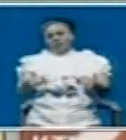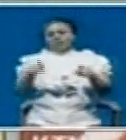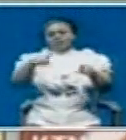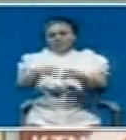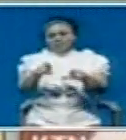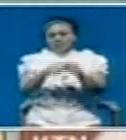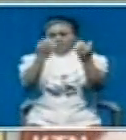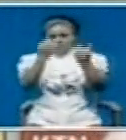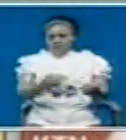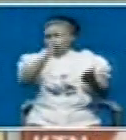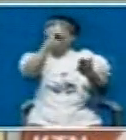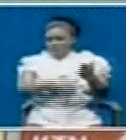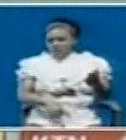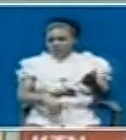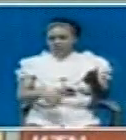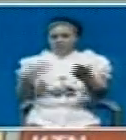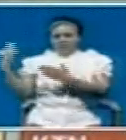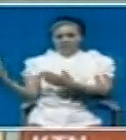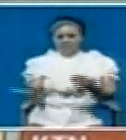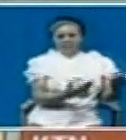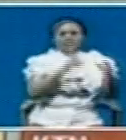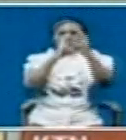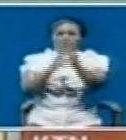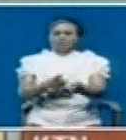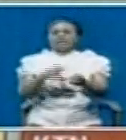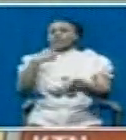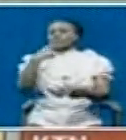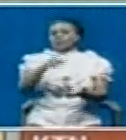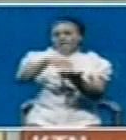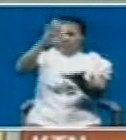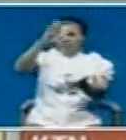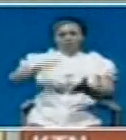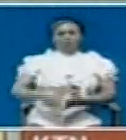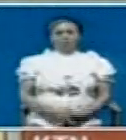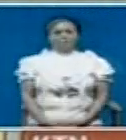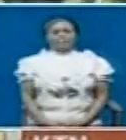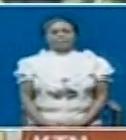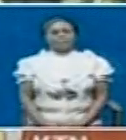kwenye usajili huo, ninampisha mwenzangu John Juma atujuze zaidi.